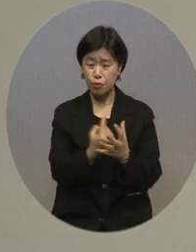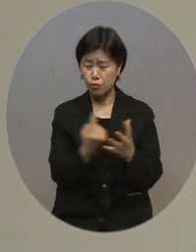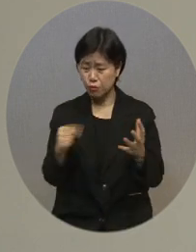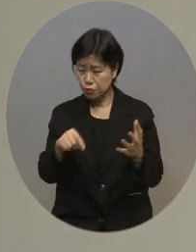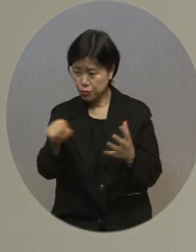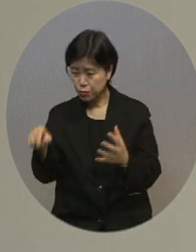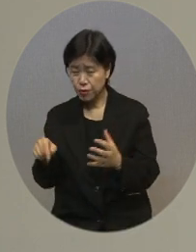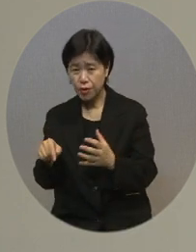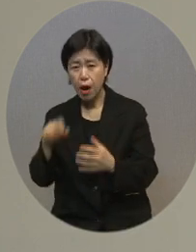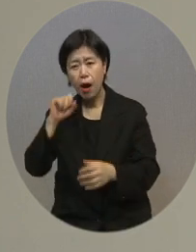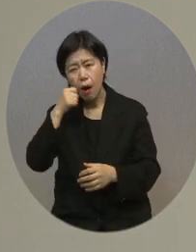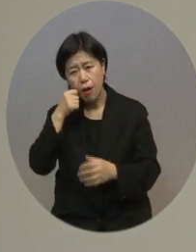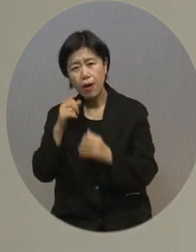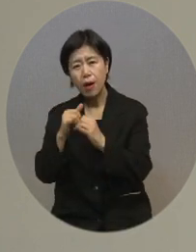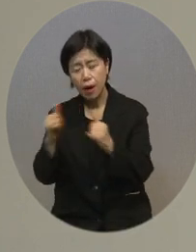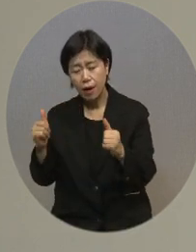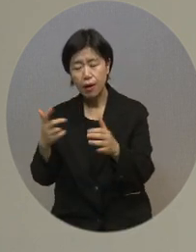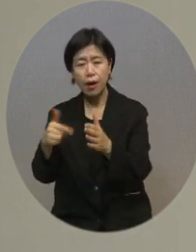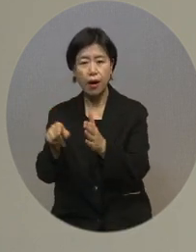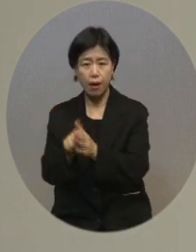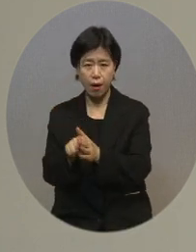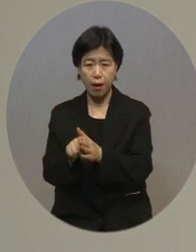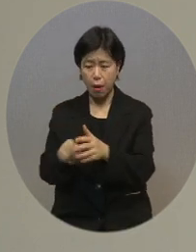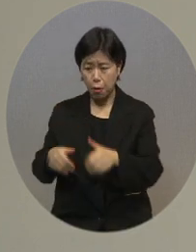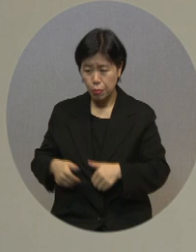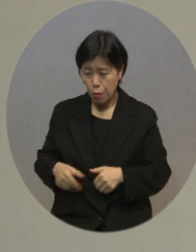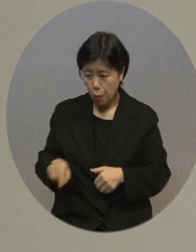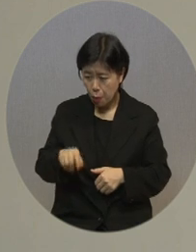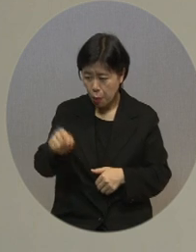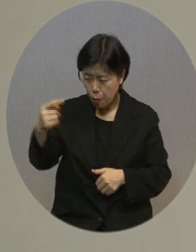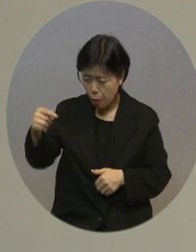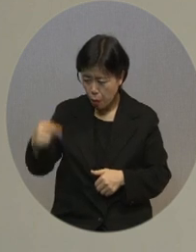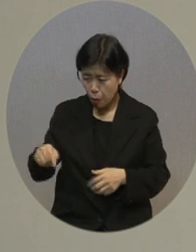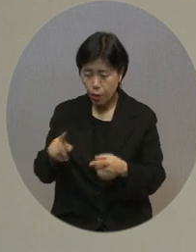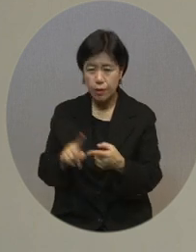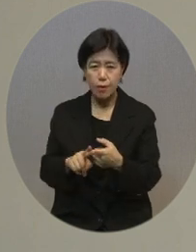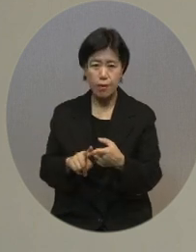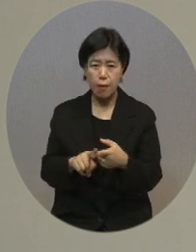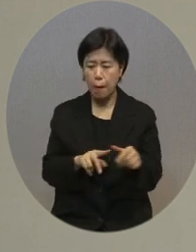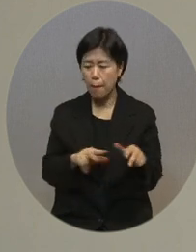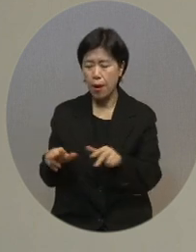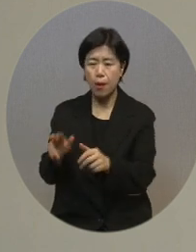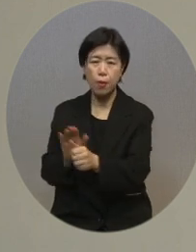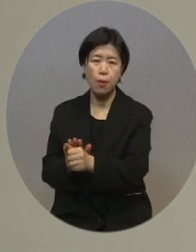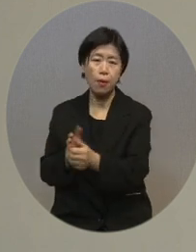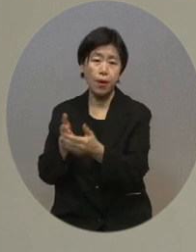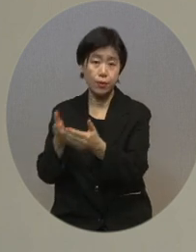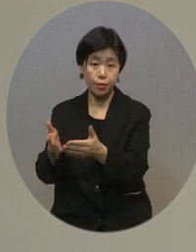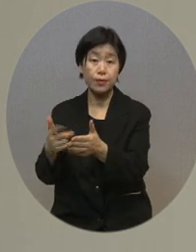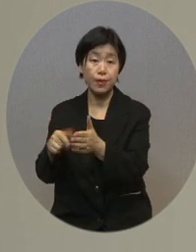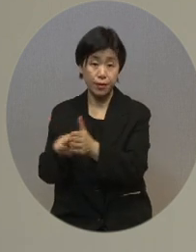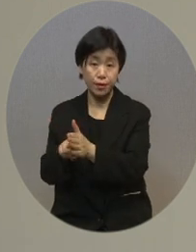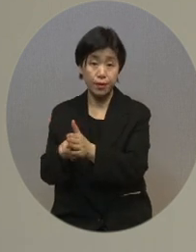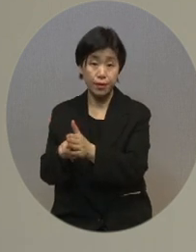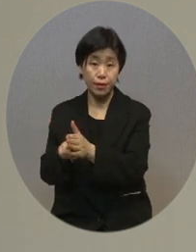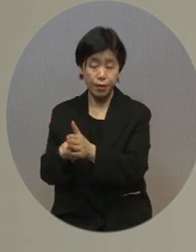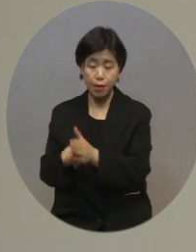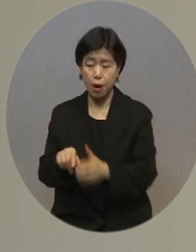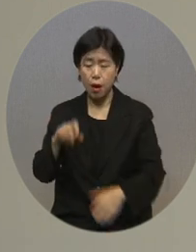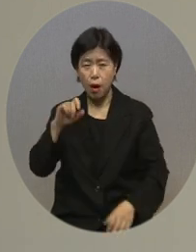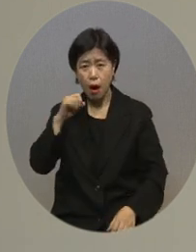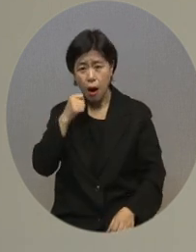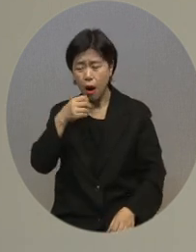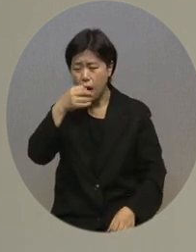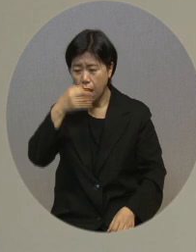진짜 필요한 도움들 즉시 또 제때에 드릴 수 있도록 어려운 이웃들을 발굴하는 일도